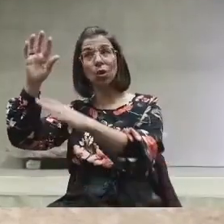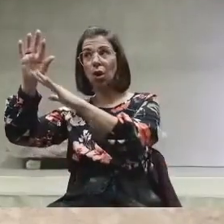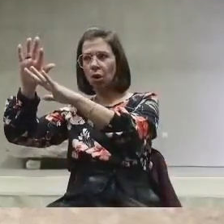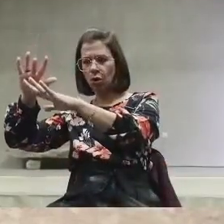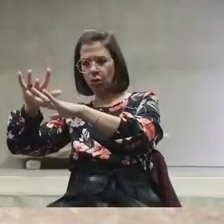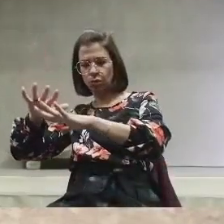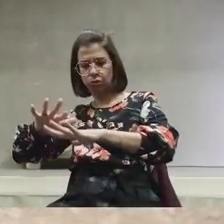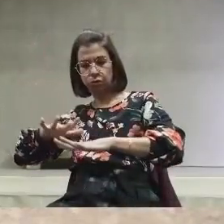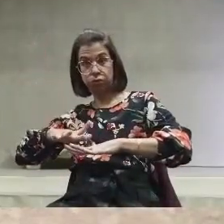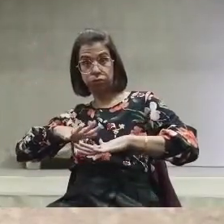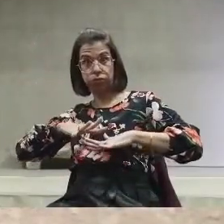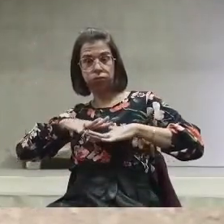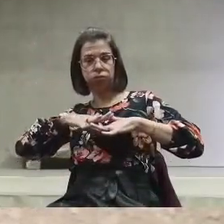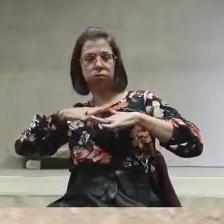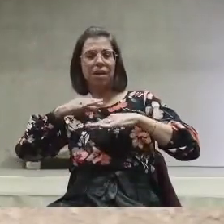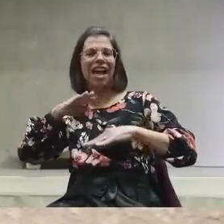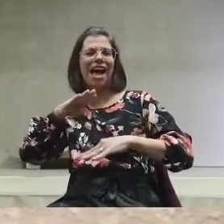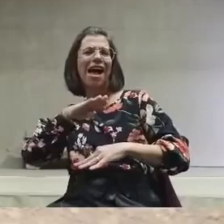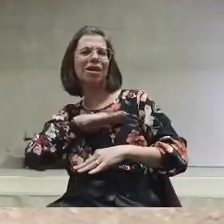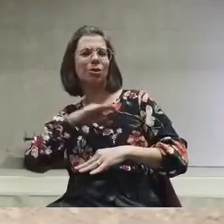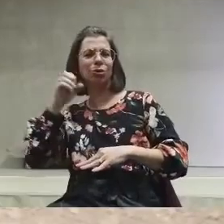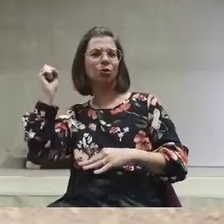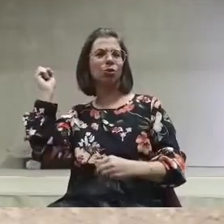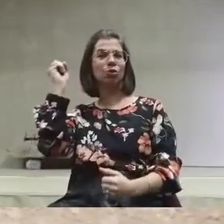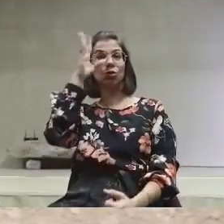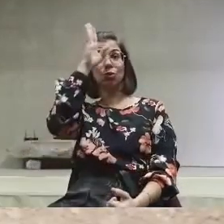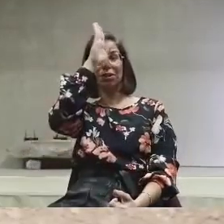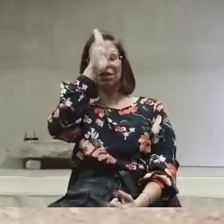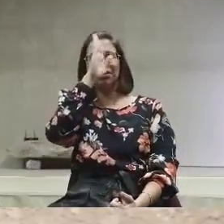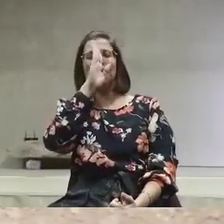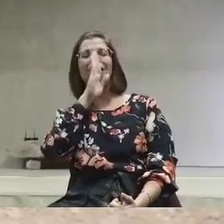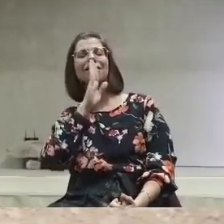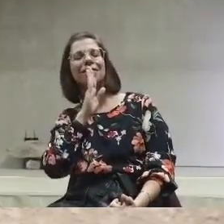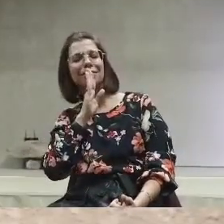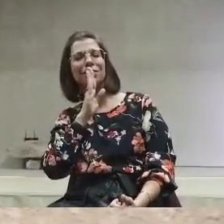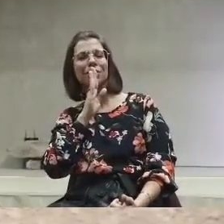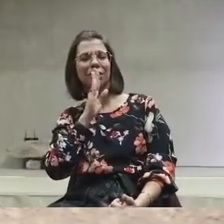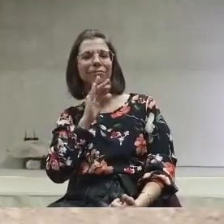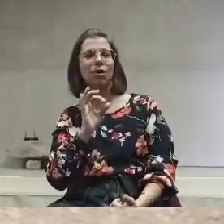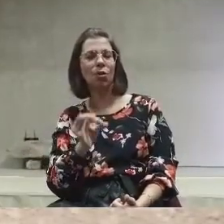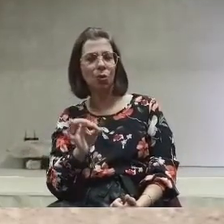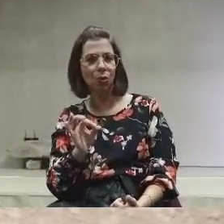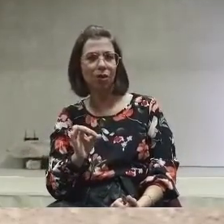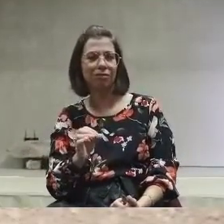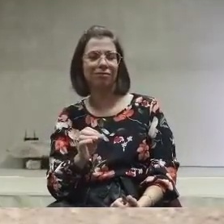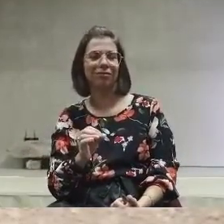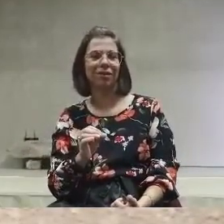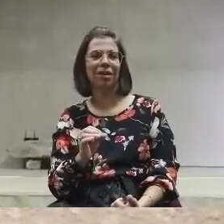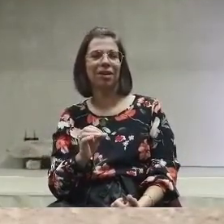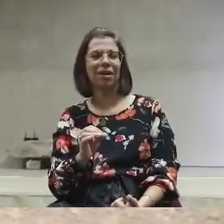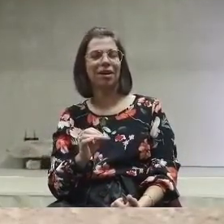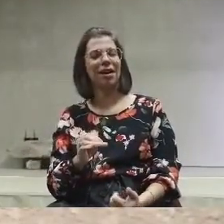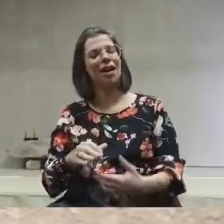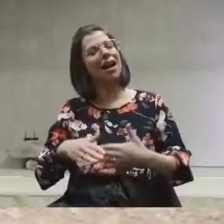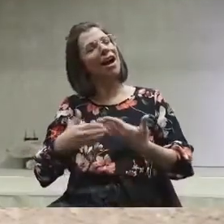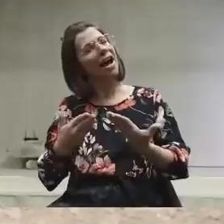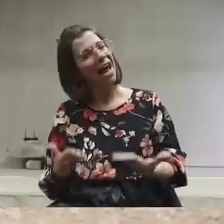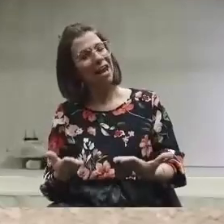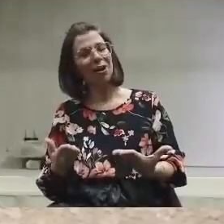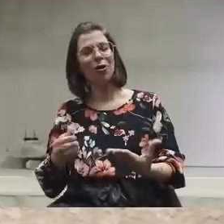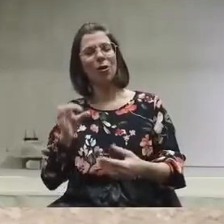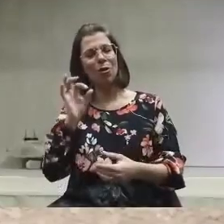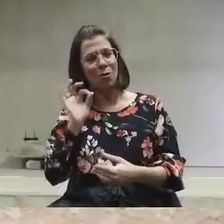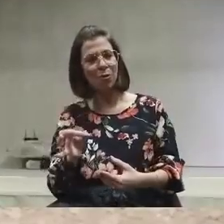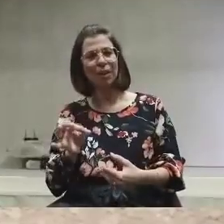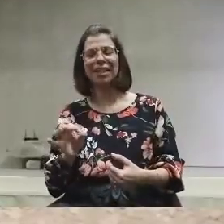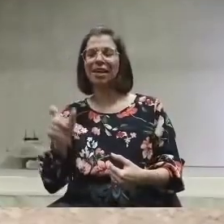le Saint-Esprit. Voilà pourquoi le message de la croix est puissant. Et il continue